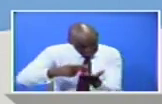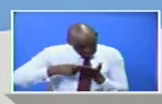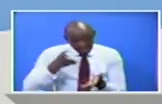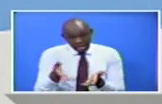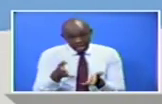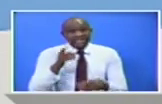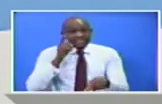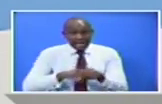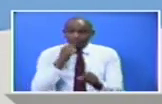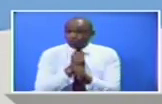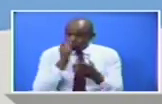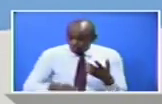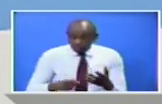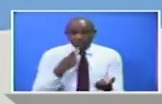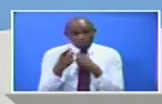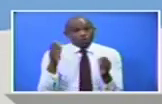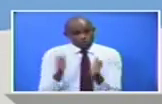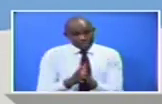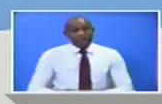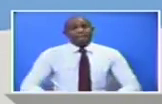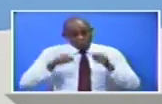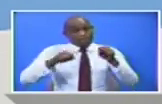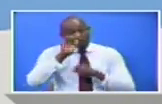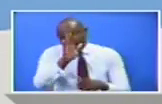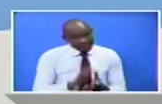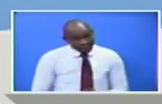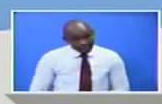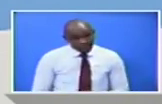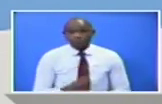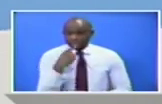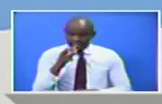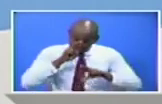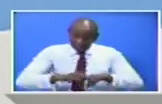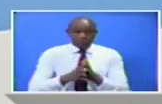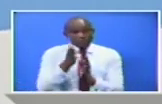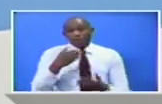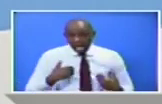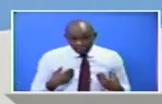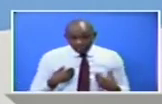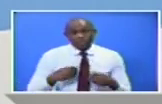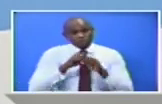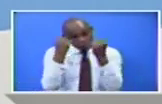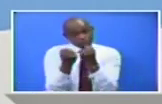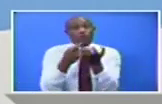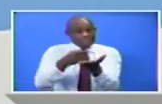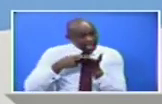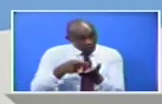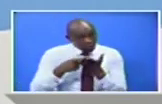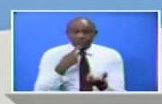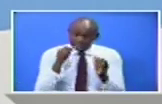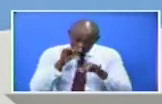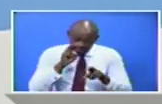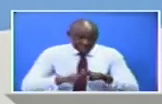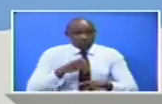Na ikienda sana huwa tunaenda tunaongea na waajiri. Tunaenda tunakaa chini, kuna ile kitu inaitwa social dialogue. Huwa tunakaa